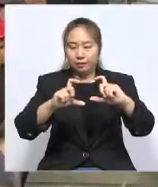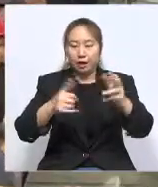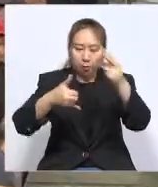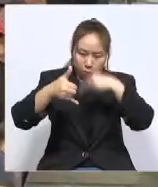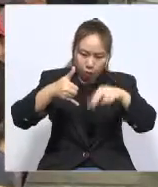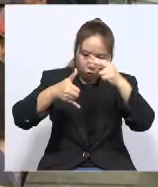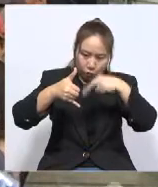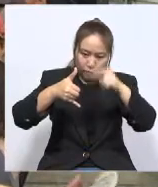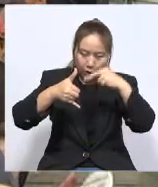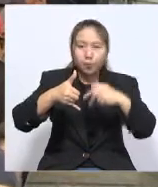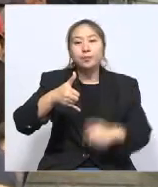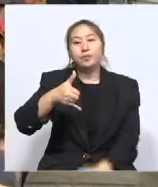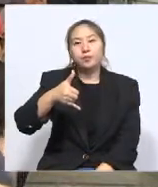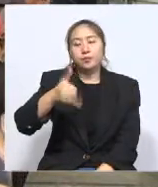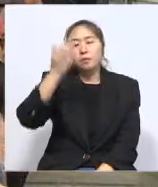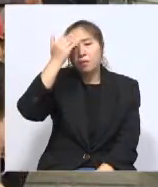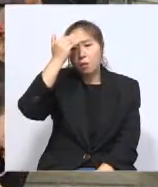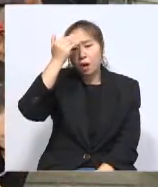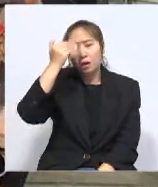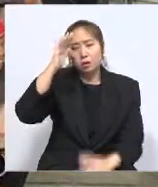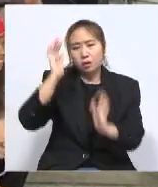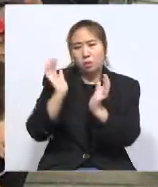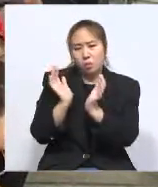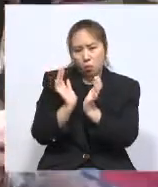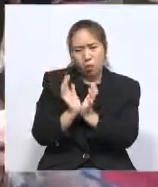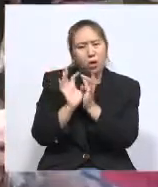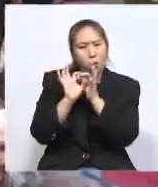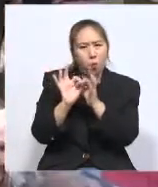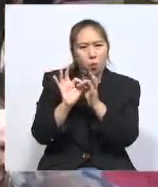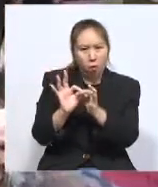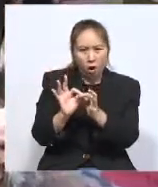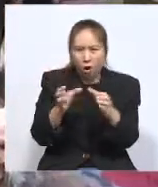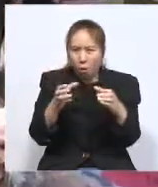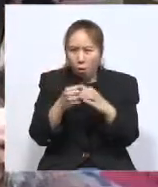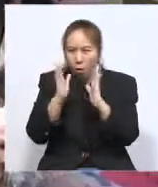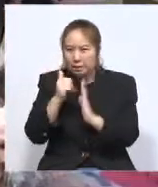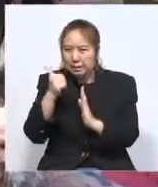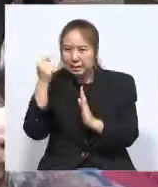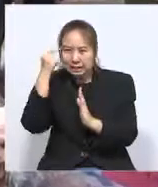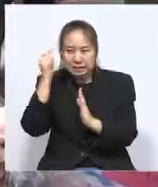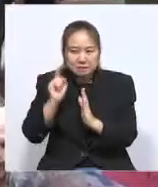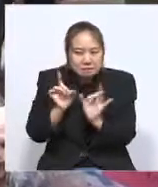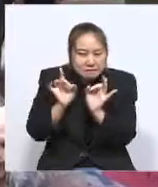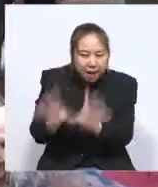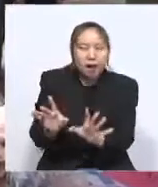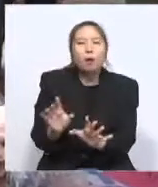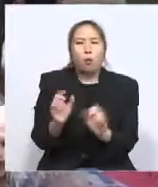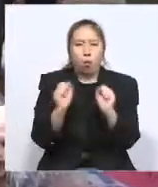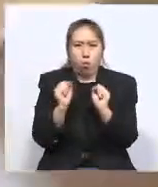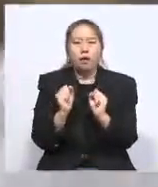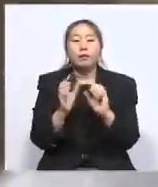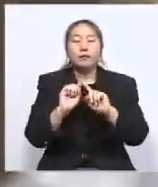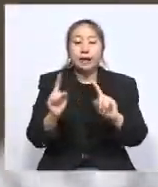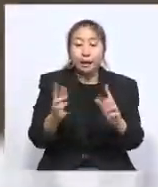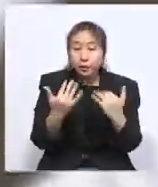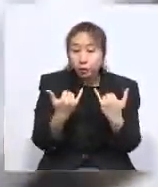ตรวจสอบให้ถูกต้องนะครับเพราะว่าตัวนี้ทางตำรวจเองก็ห่วงว่าจะมีกลุ่มคนผู้ไม่หวังดีเข้ามาสร้างสถานการณ์แต่ว่าท้ายที่สุด